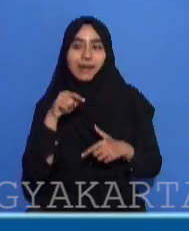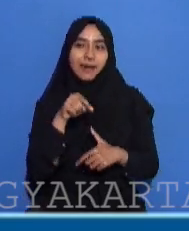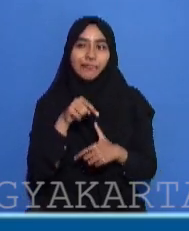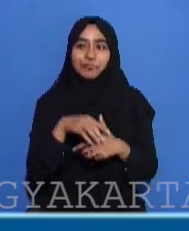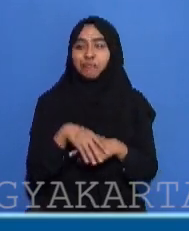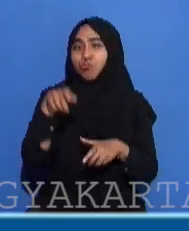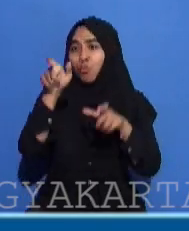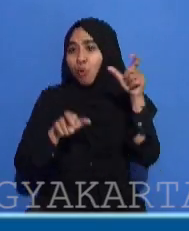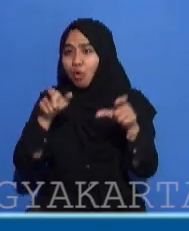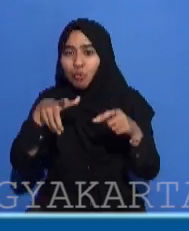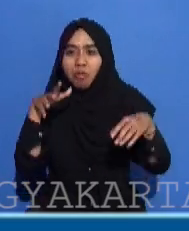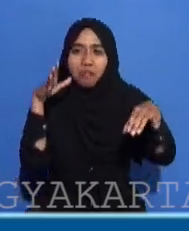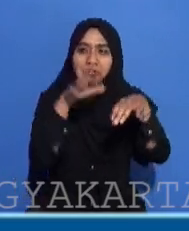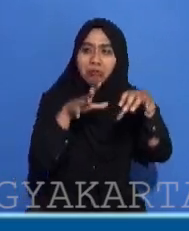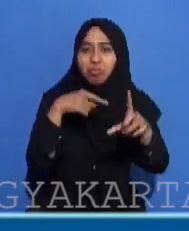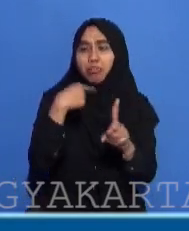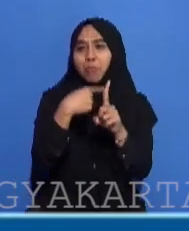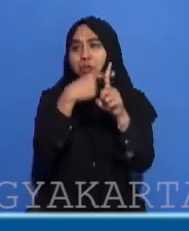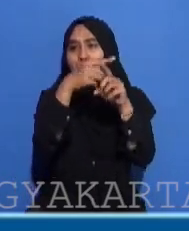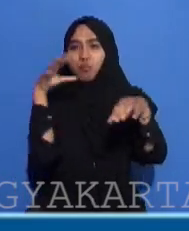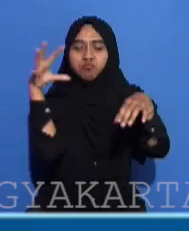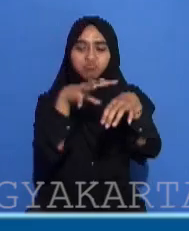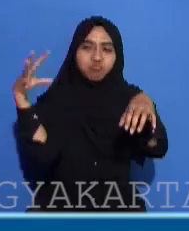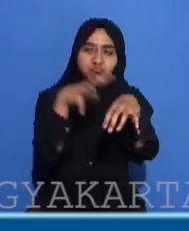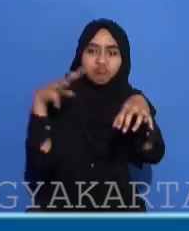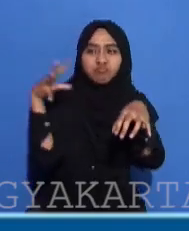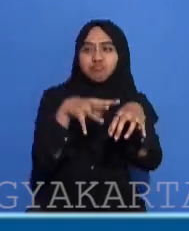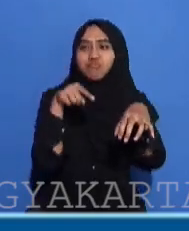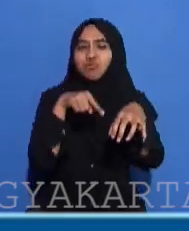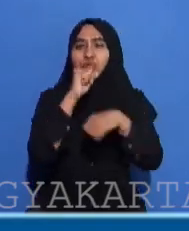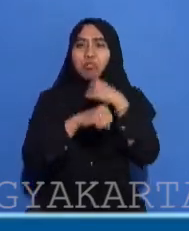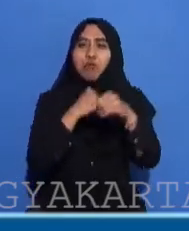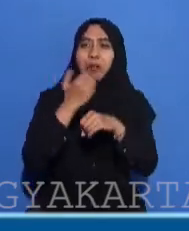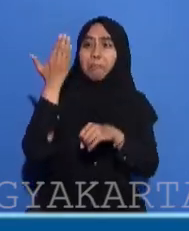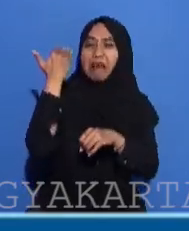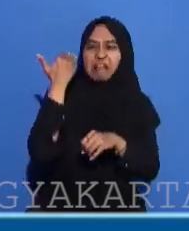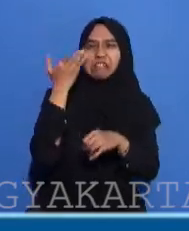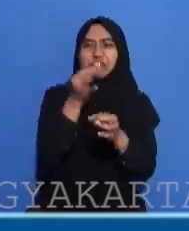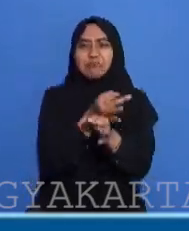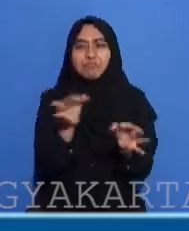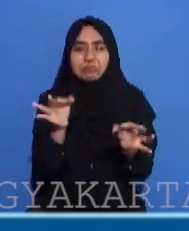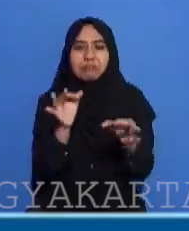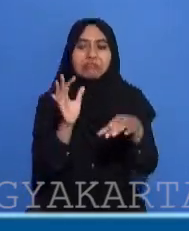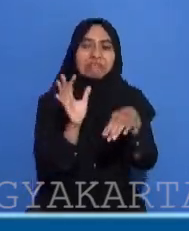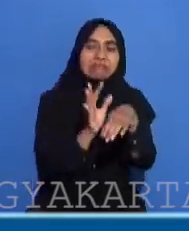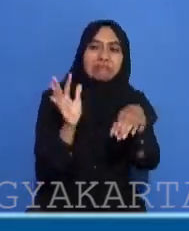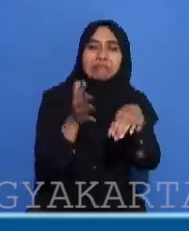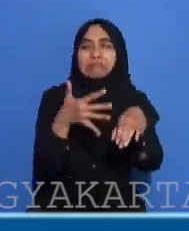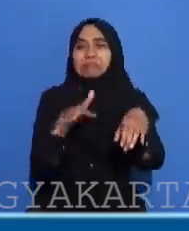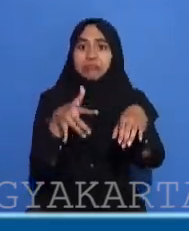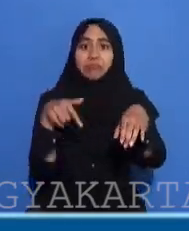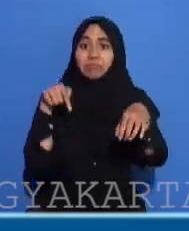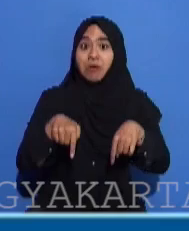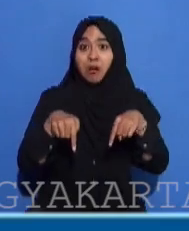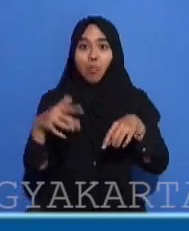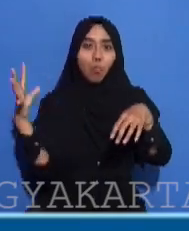papan menika saya dangu ugi saya mindah kabandingaken kaliyan taun saderengipun. Saged kawuningan ngintangi papan wisata pesisir pancen